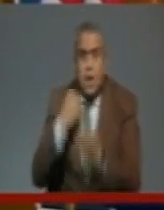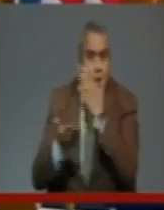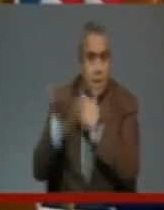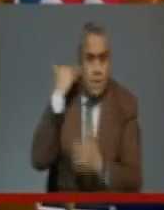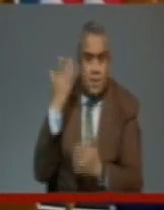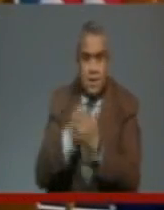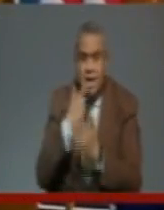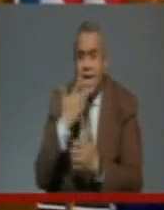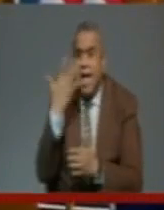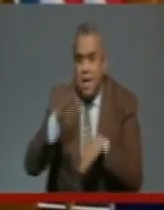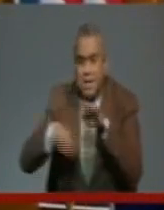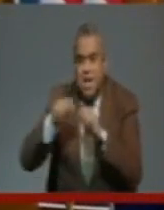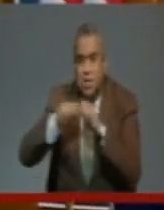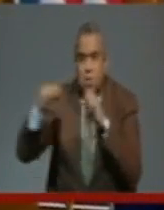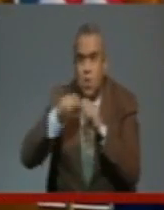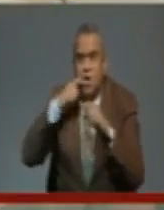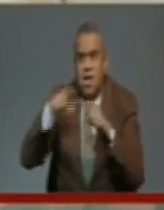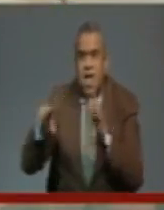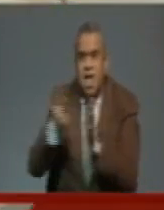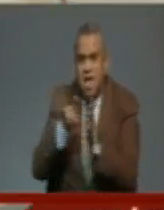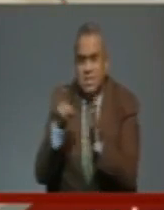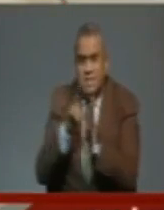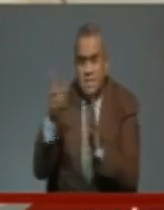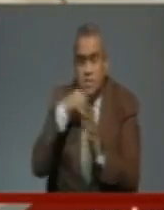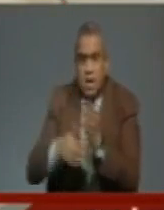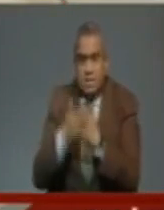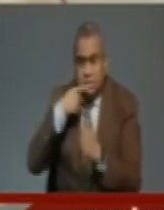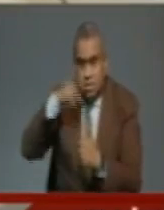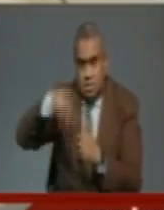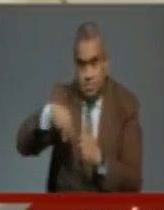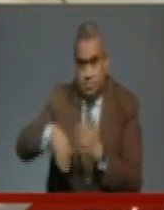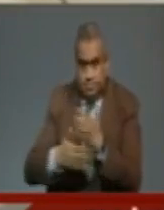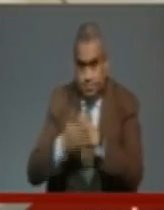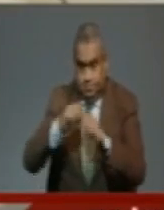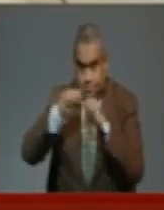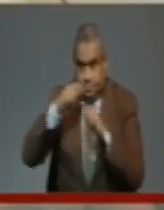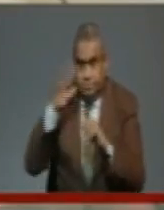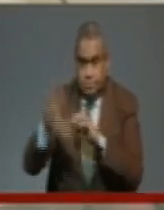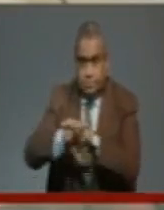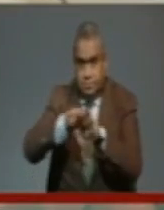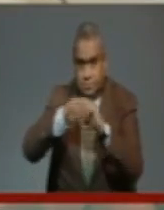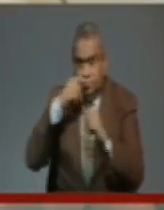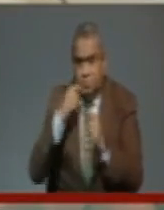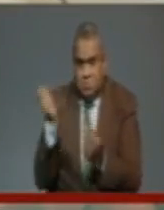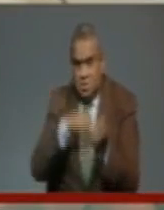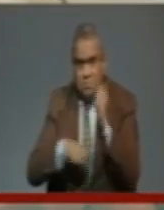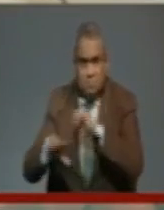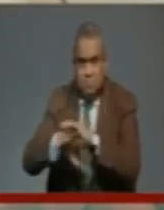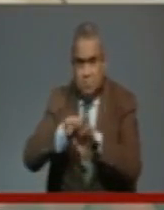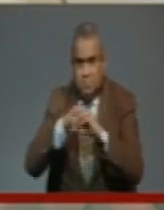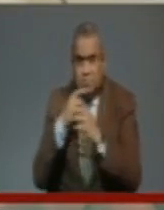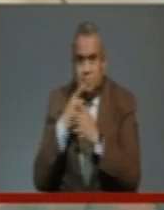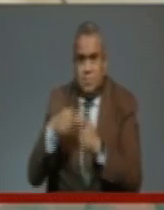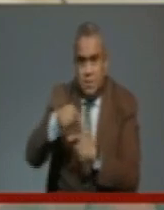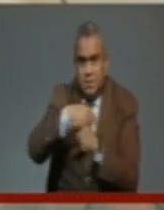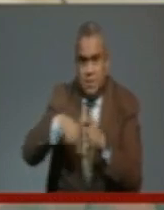كيلو أرصفة. عمق الأرصفة 18 متر، ساحات خلقنا ساحات تقريبا للتداول خلف